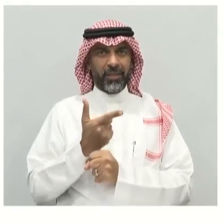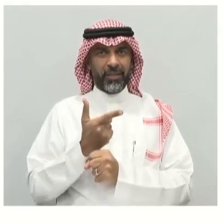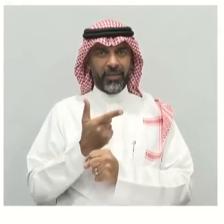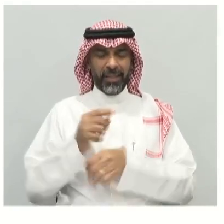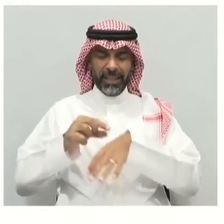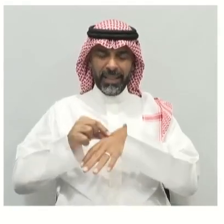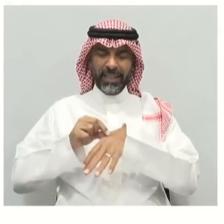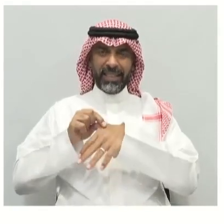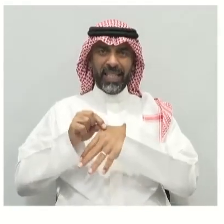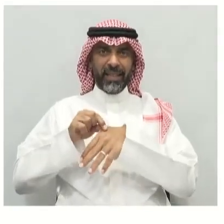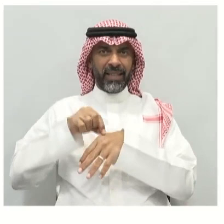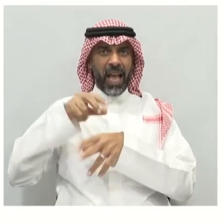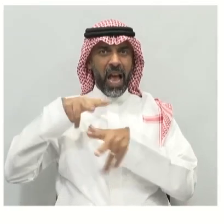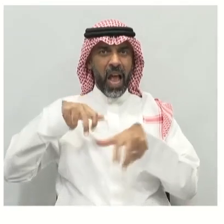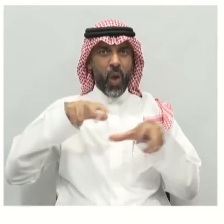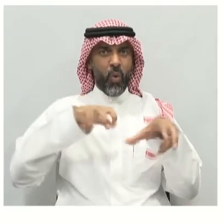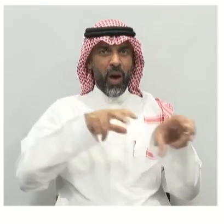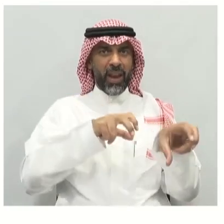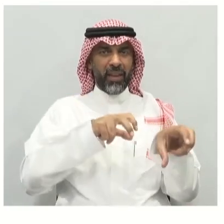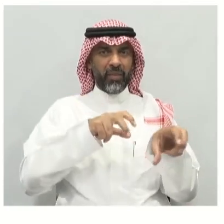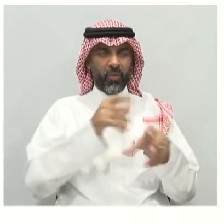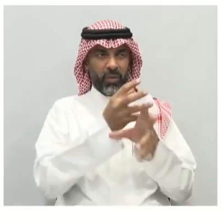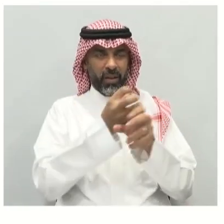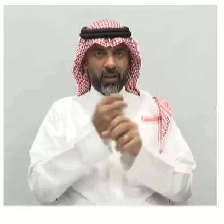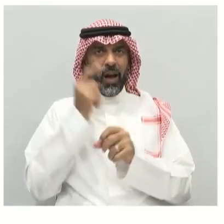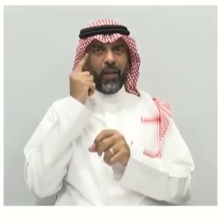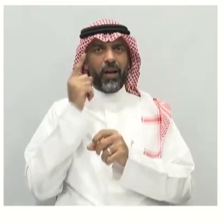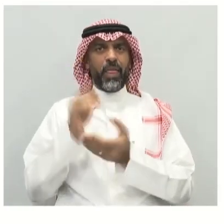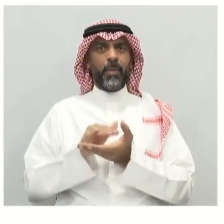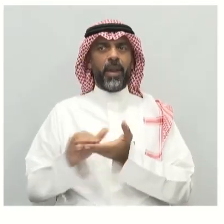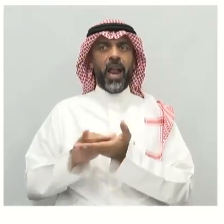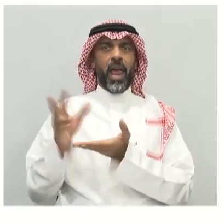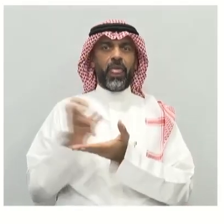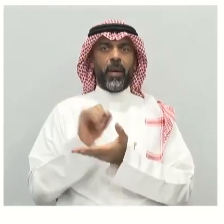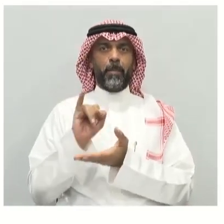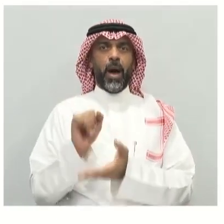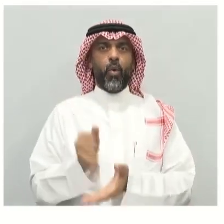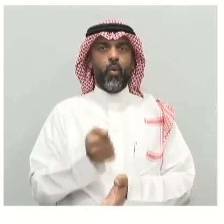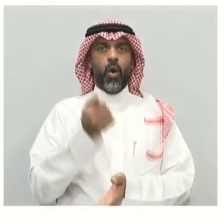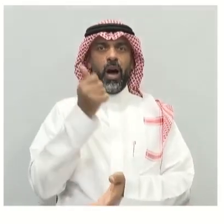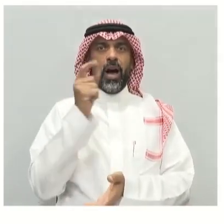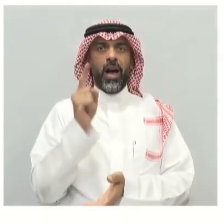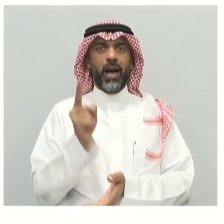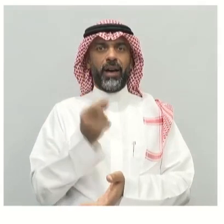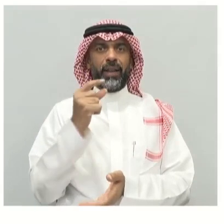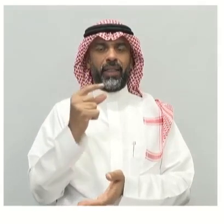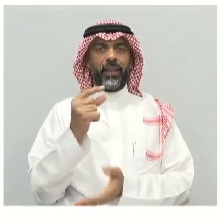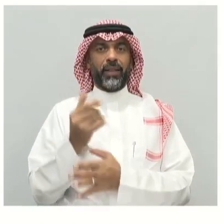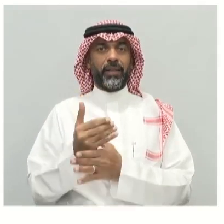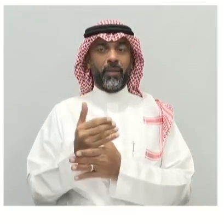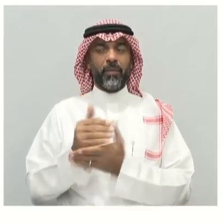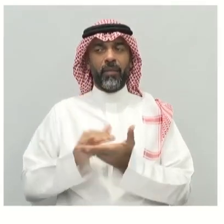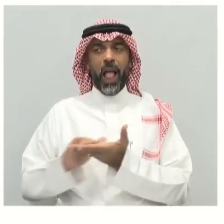جلود الحيوانات ونعتبرها موارد ليش قلنا لها موارد تزين لنا نجيبها